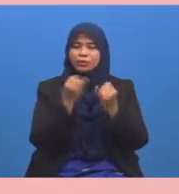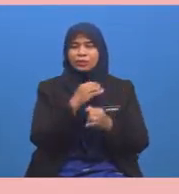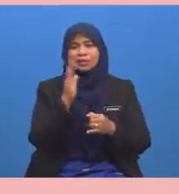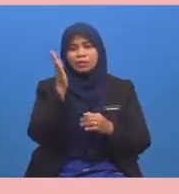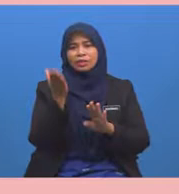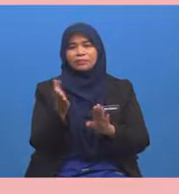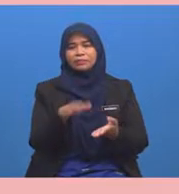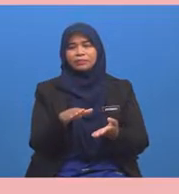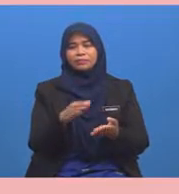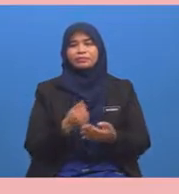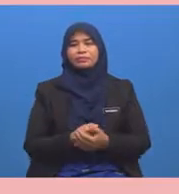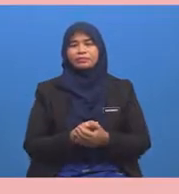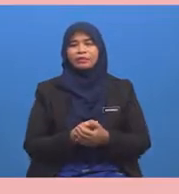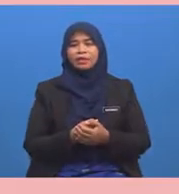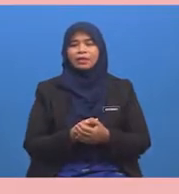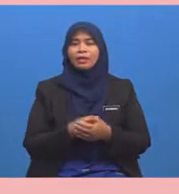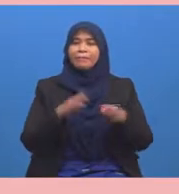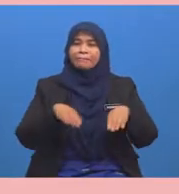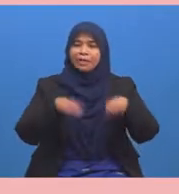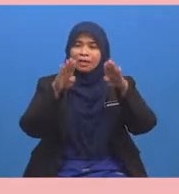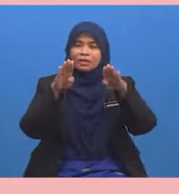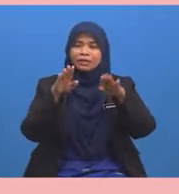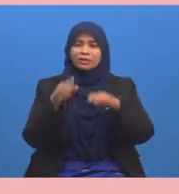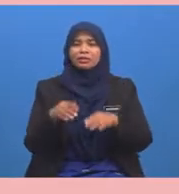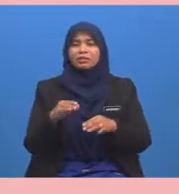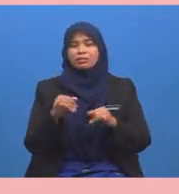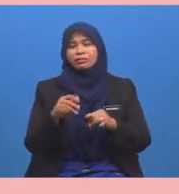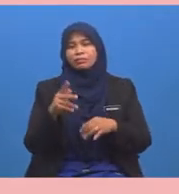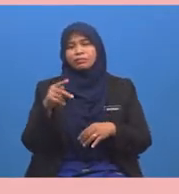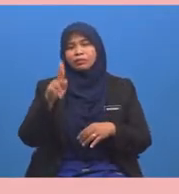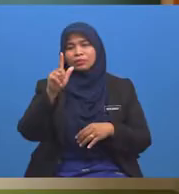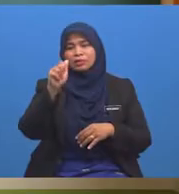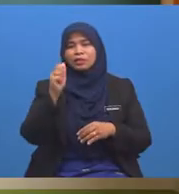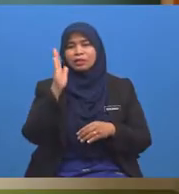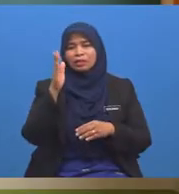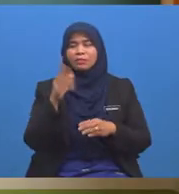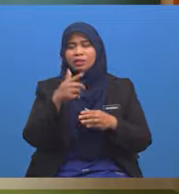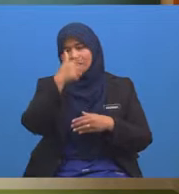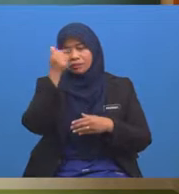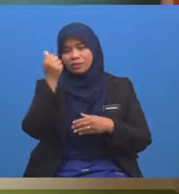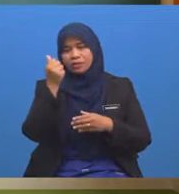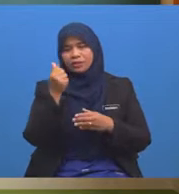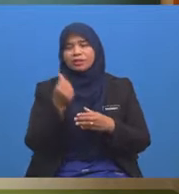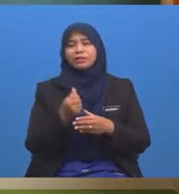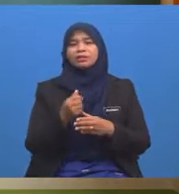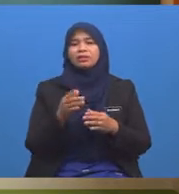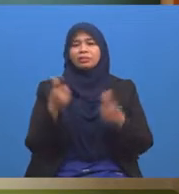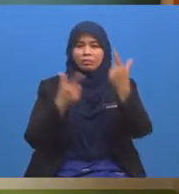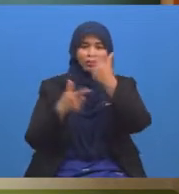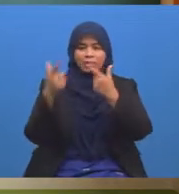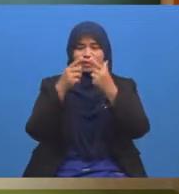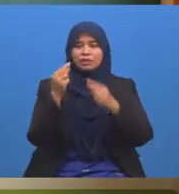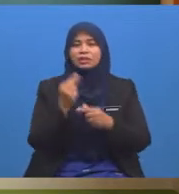Di samping itu, banjir akan mengakibatkan sektor pelancongan terganggu. manakala kemarau akan